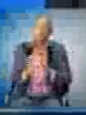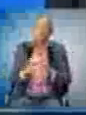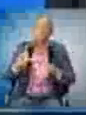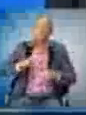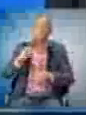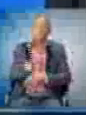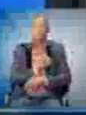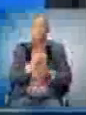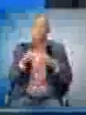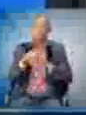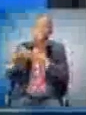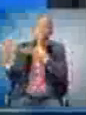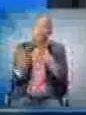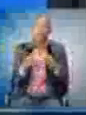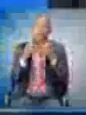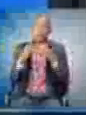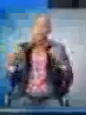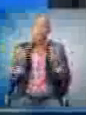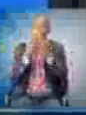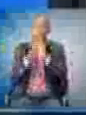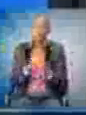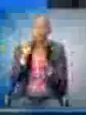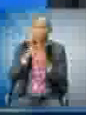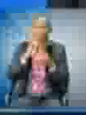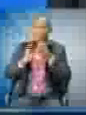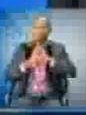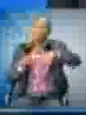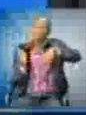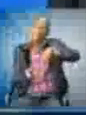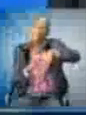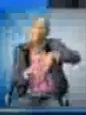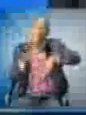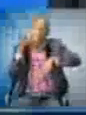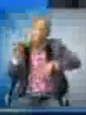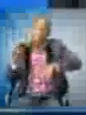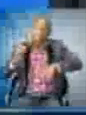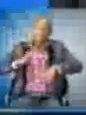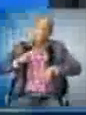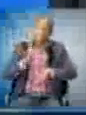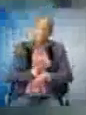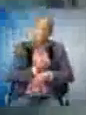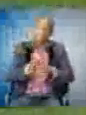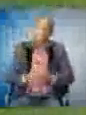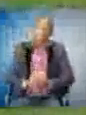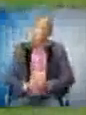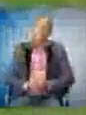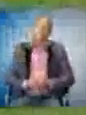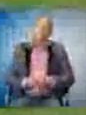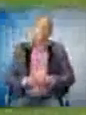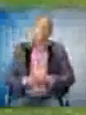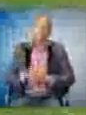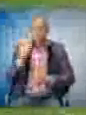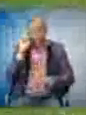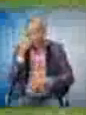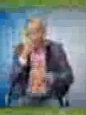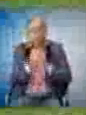montagneuse en apportant plusieurs solutions aux problèmes du football dans cette partie de la province. Le gouverneur